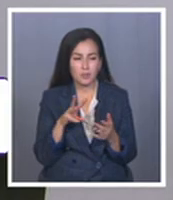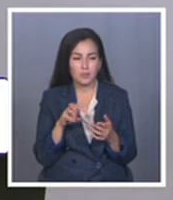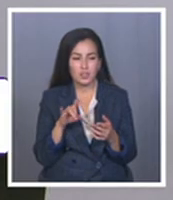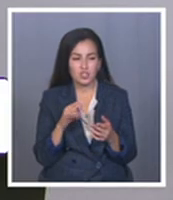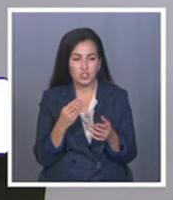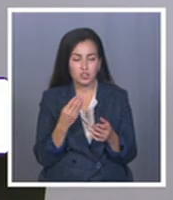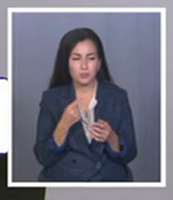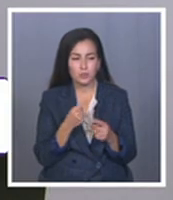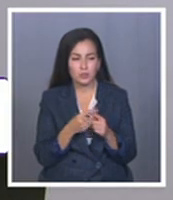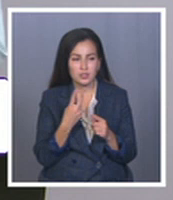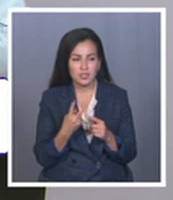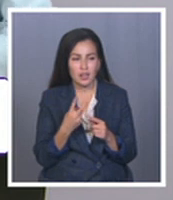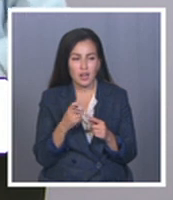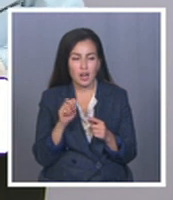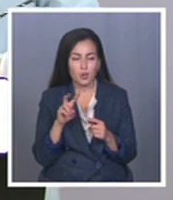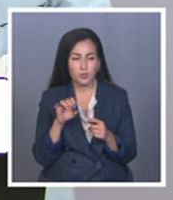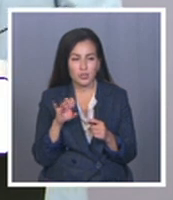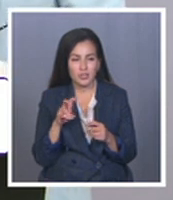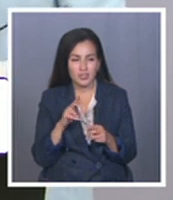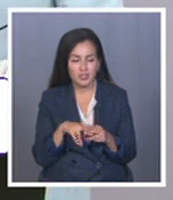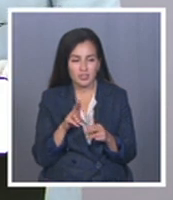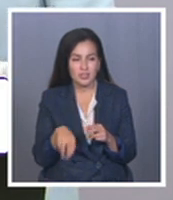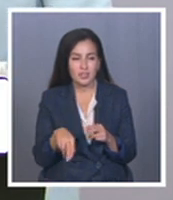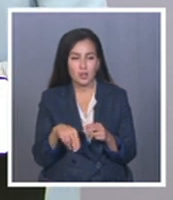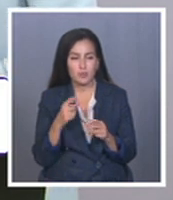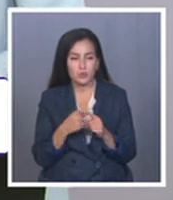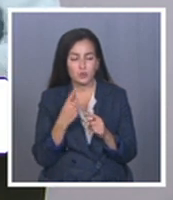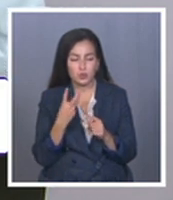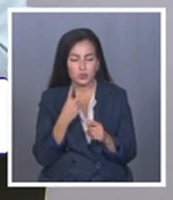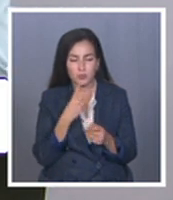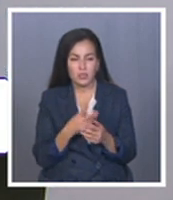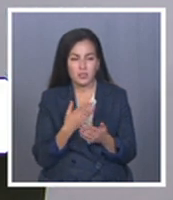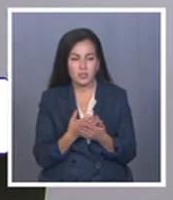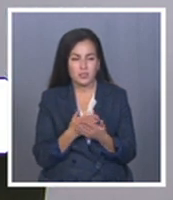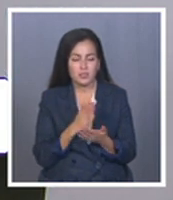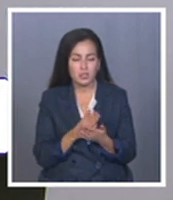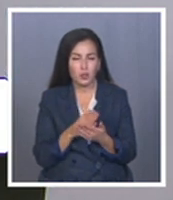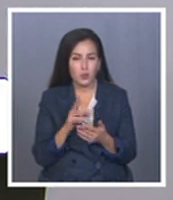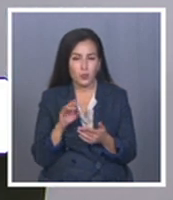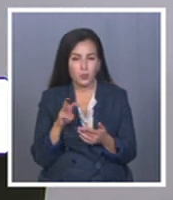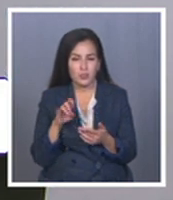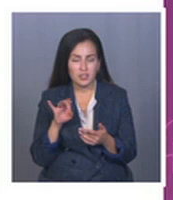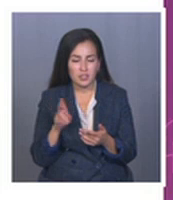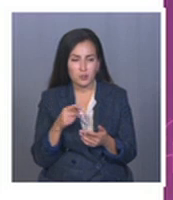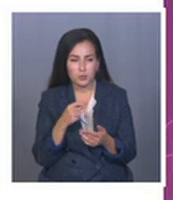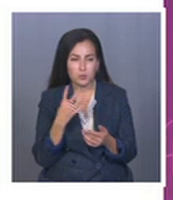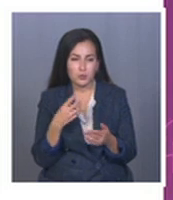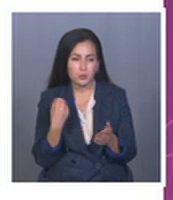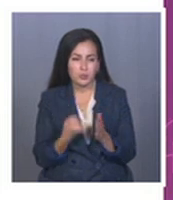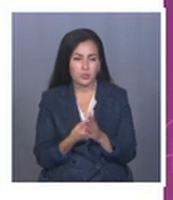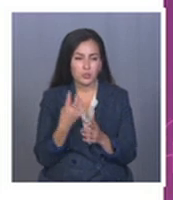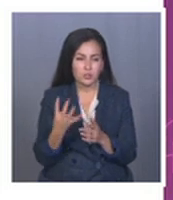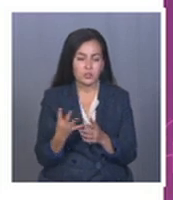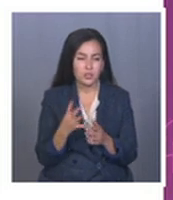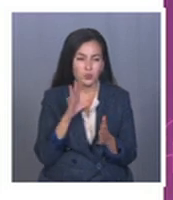2, алюминий плюс 3 деген тотығу дәрежелерін көрсетеді. Көміртек минус 4-тен плюс 4-ке дейінгі